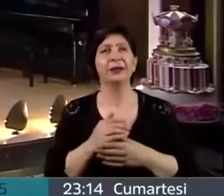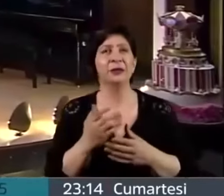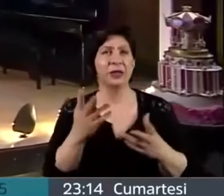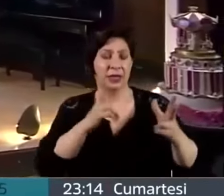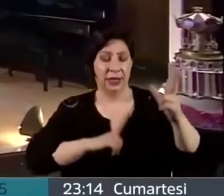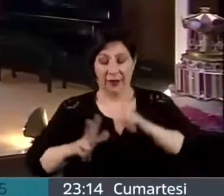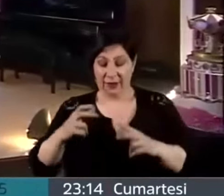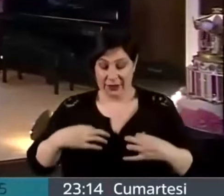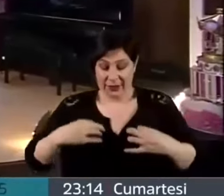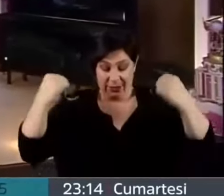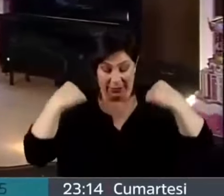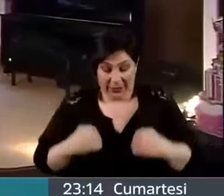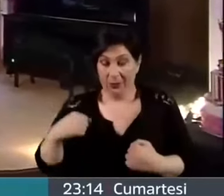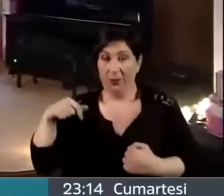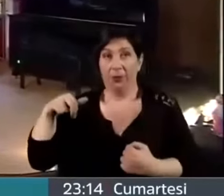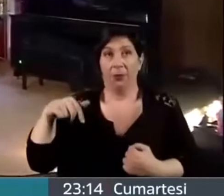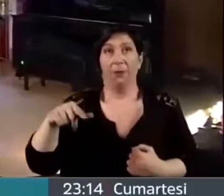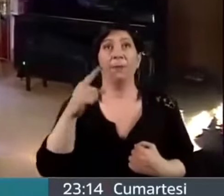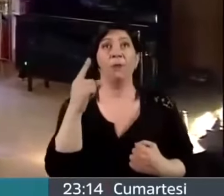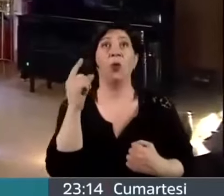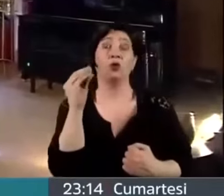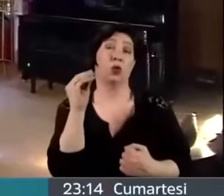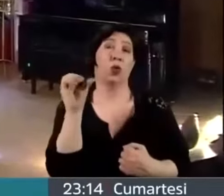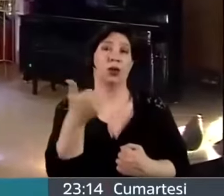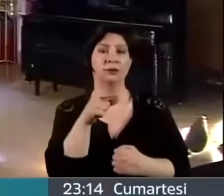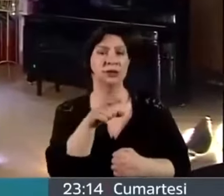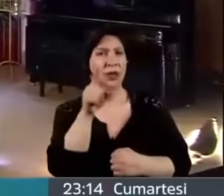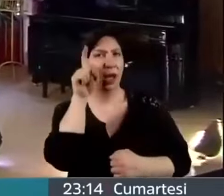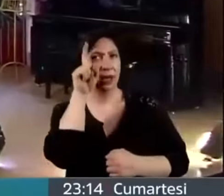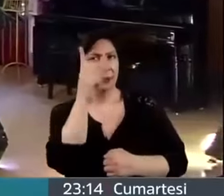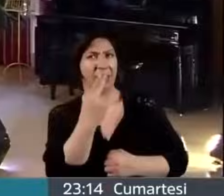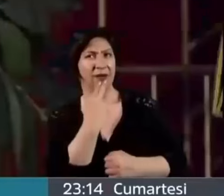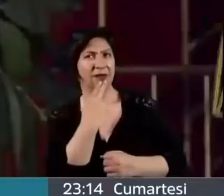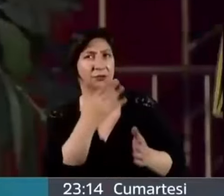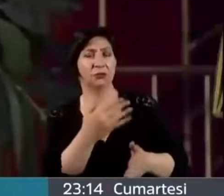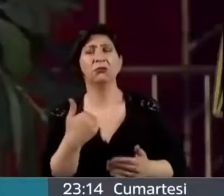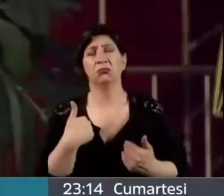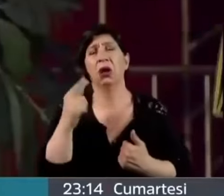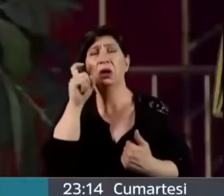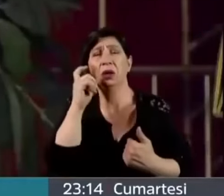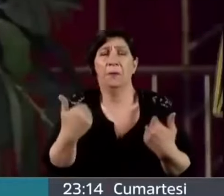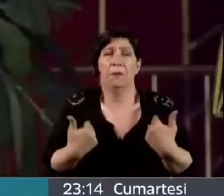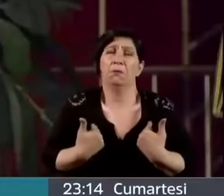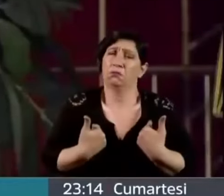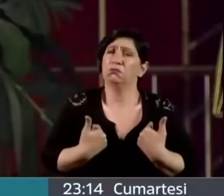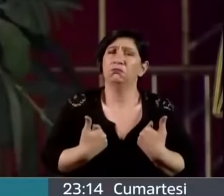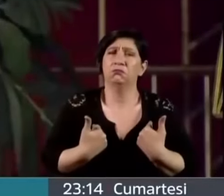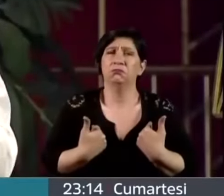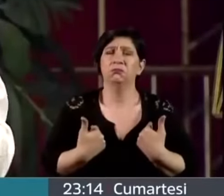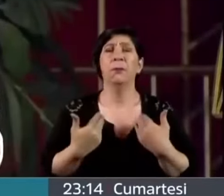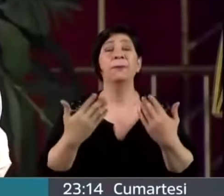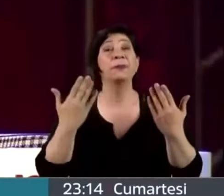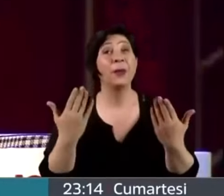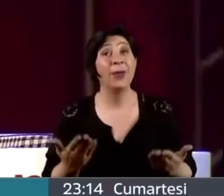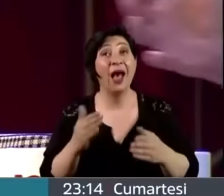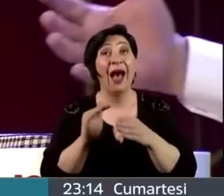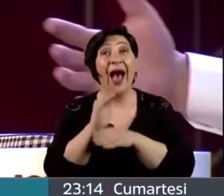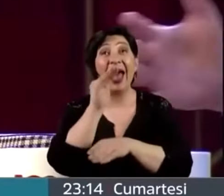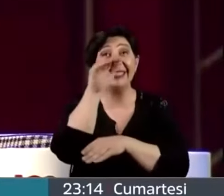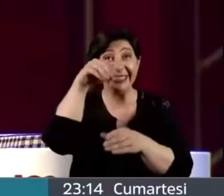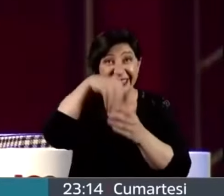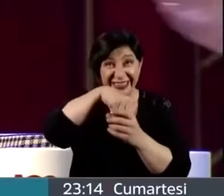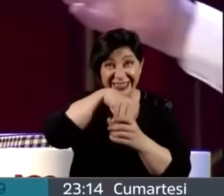kıyafetini taşımak ve yürümek de bir sanat aynı zamanda. Siz akıllı bir kadın mısınız? Nasıl buluyorsunuz kendini? Akıllı buluyorum kendimi. Akıllı buluyorsunuz. Evet. Peki hiç